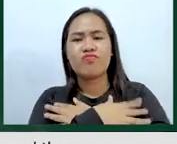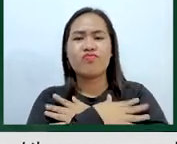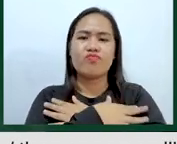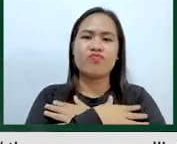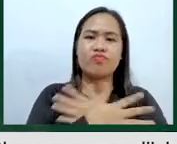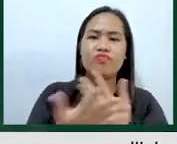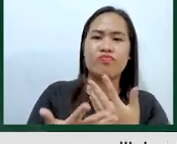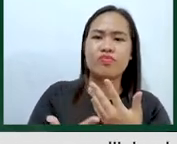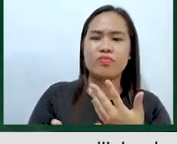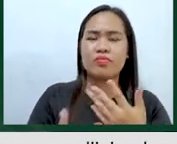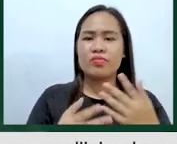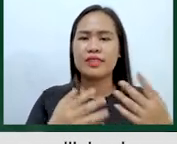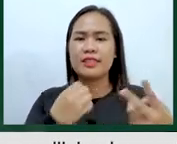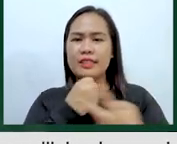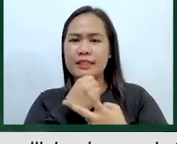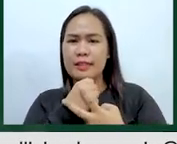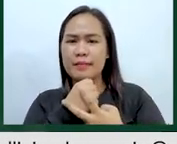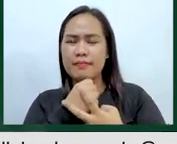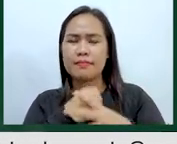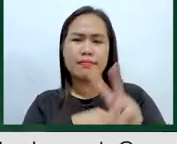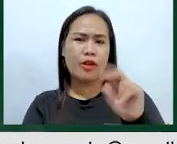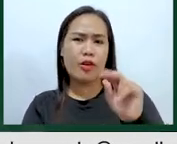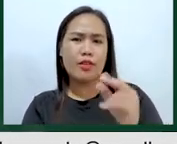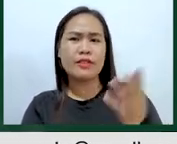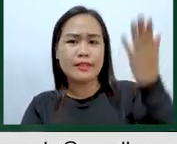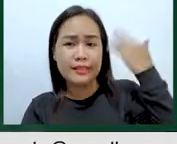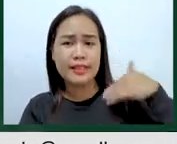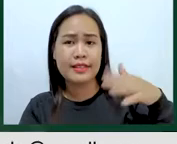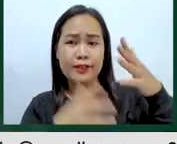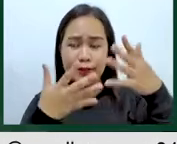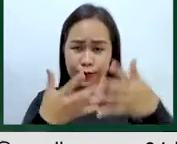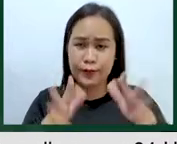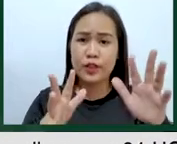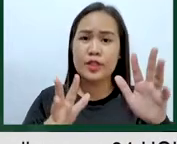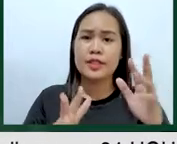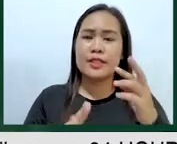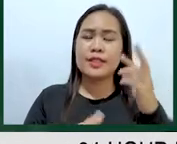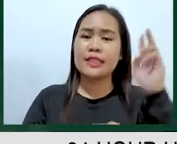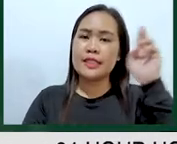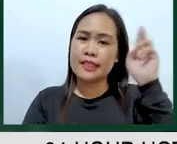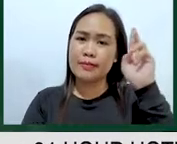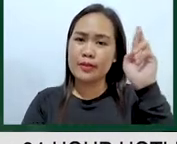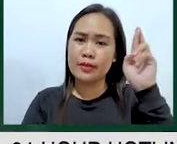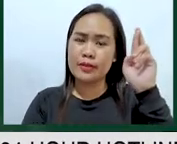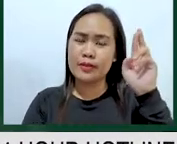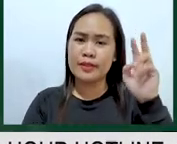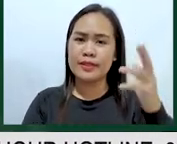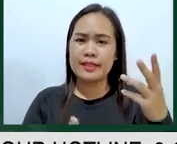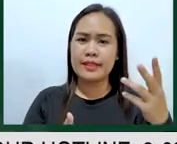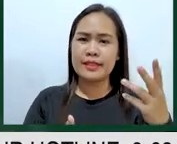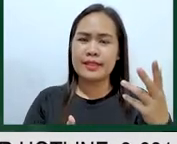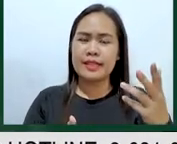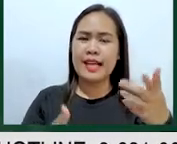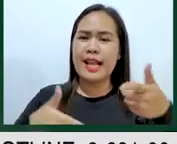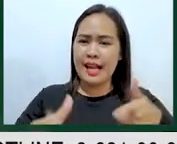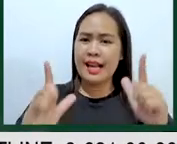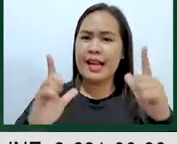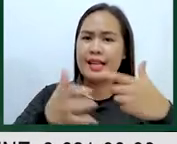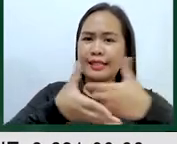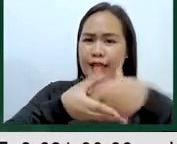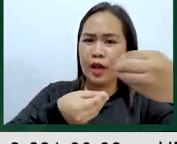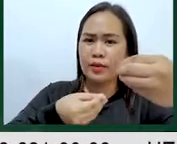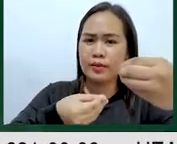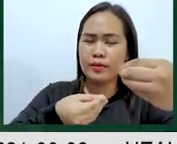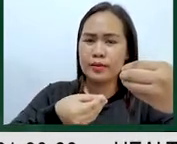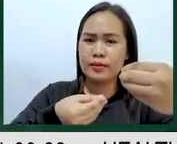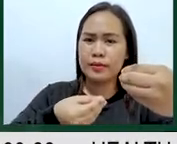na kumbaga relax na tayo, 'di ba? Or ligtas na, 'di ba? I think nabanggit ko dati sa aking reports, no. Let's go out